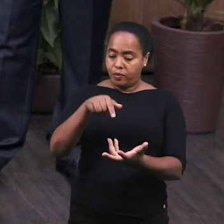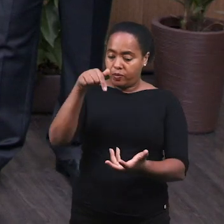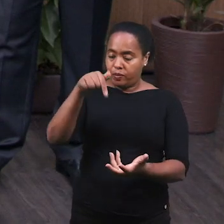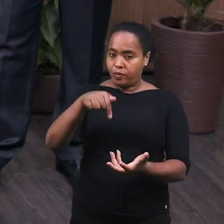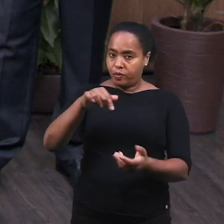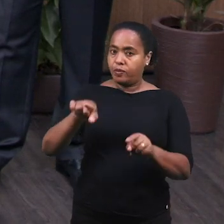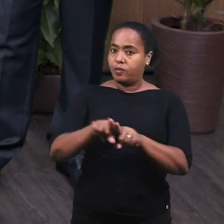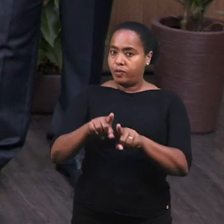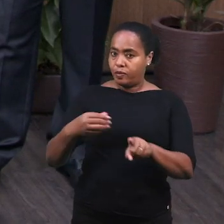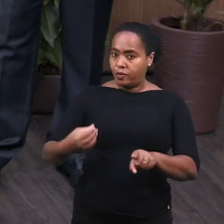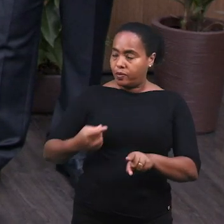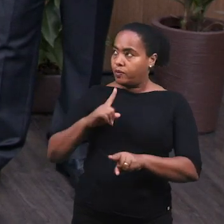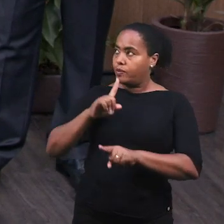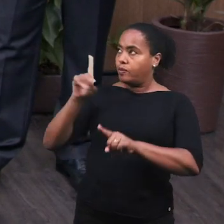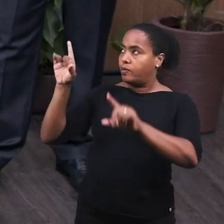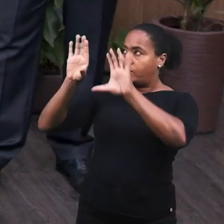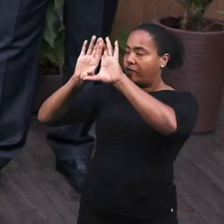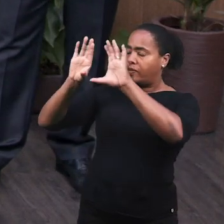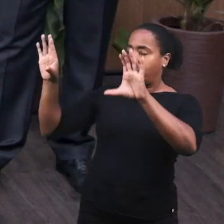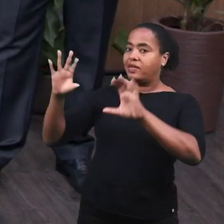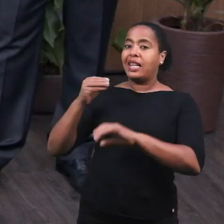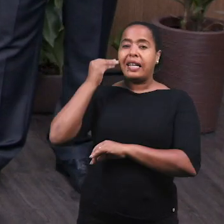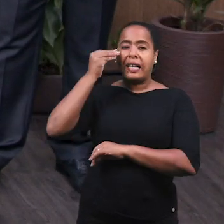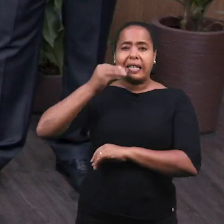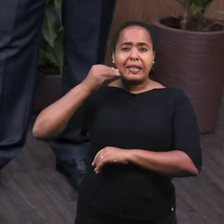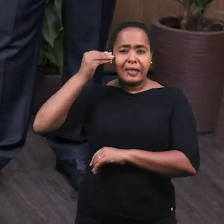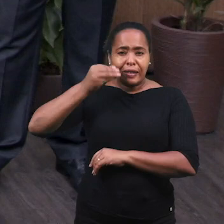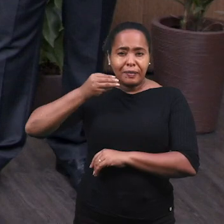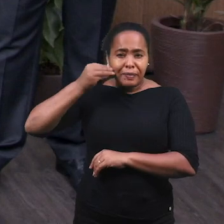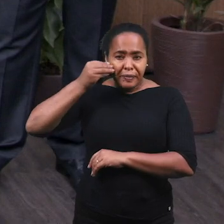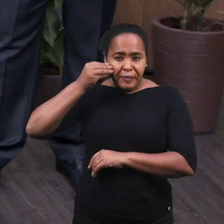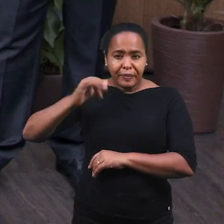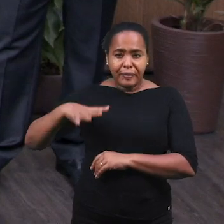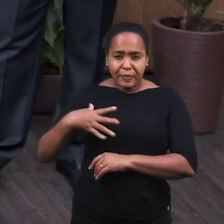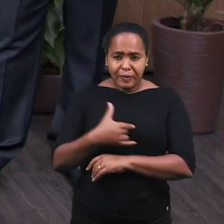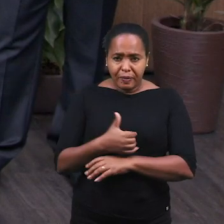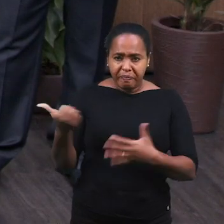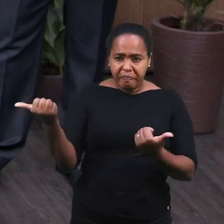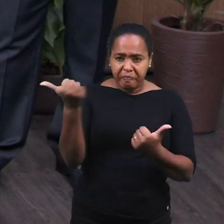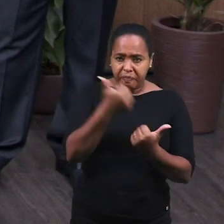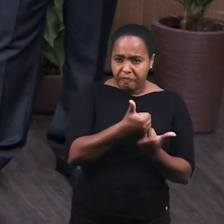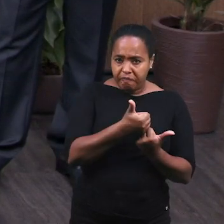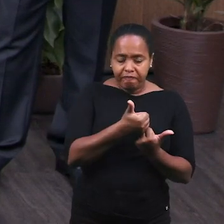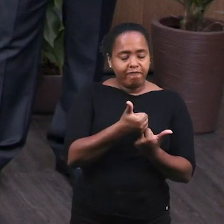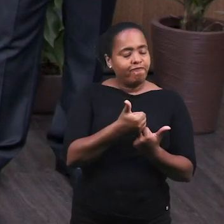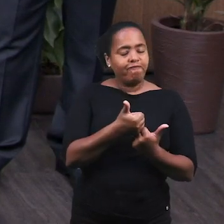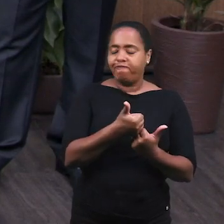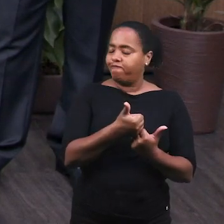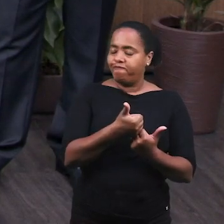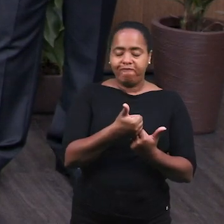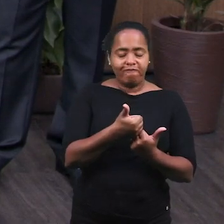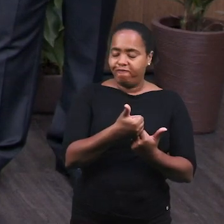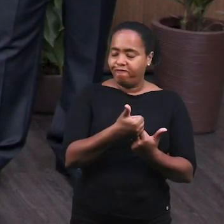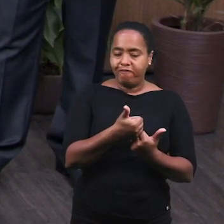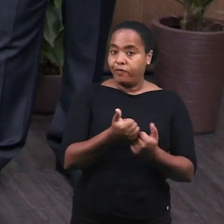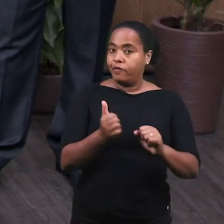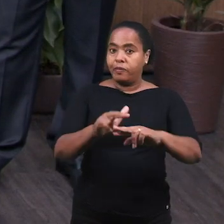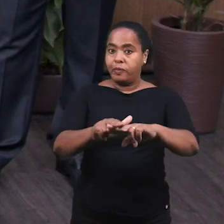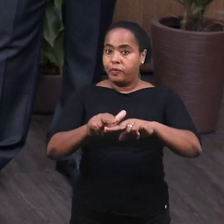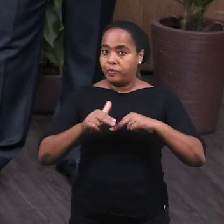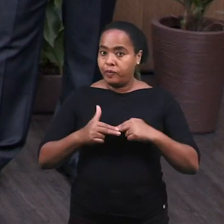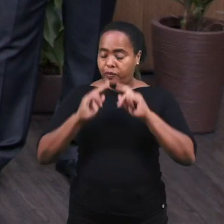этой жизни и для жизни вечной. Поэтому переживание, спасение, оно